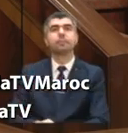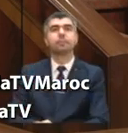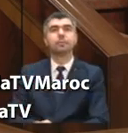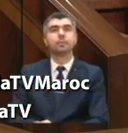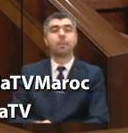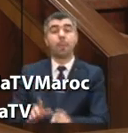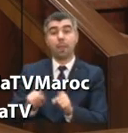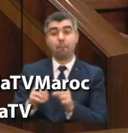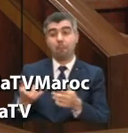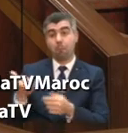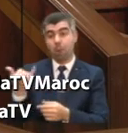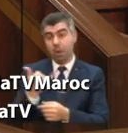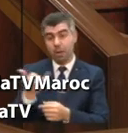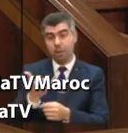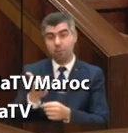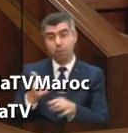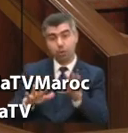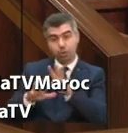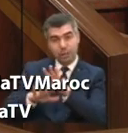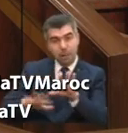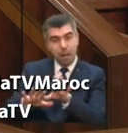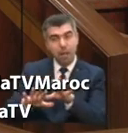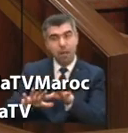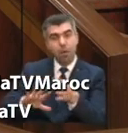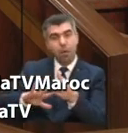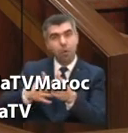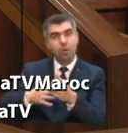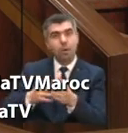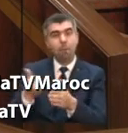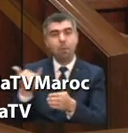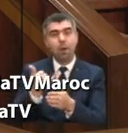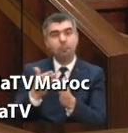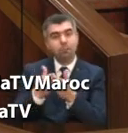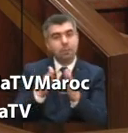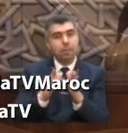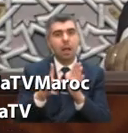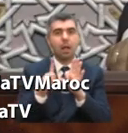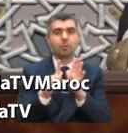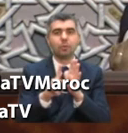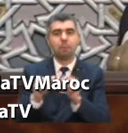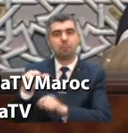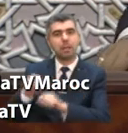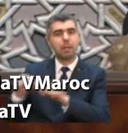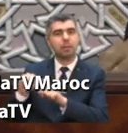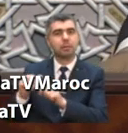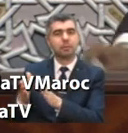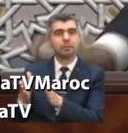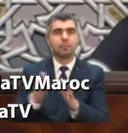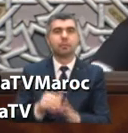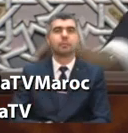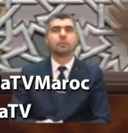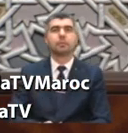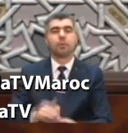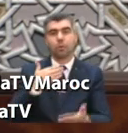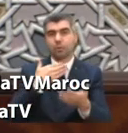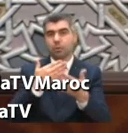نقوي الحماية الاجتماعية في بلادنا، نقوي القطاع الخاص في بلادنا، نعاودوا نفتحوا ورش القانون. انتهى الوقت،